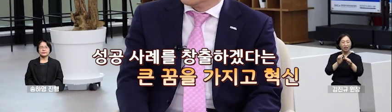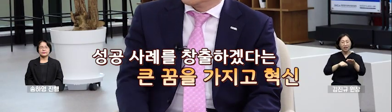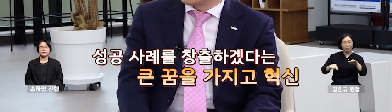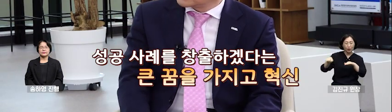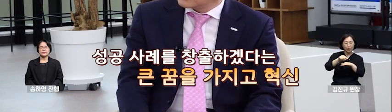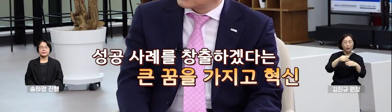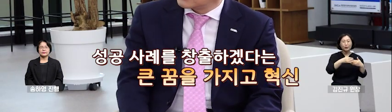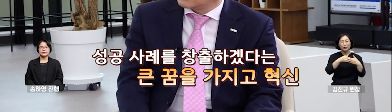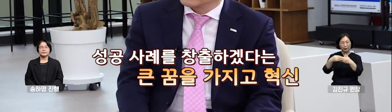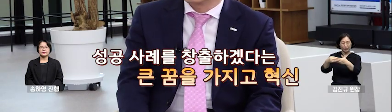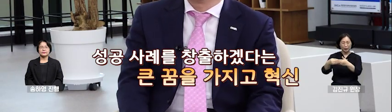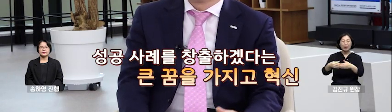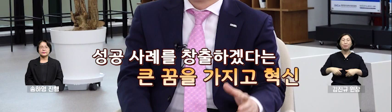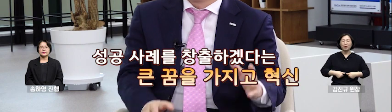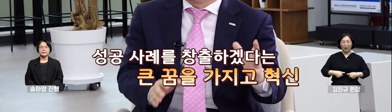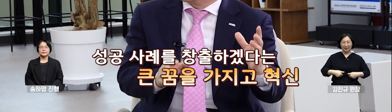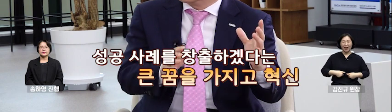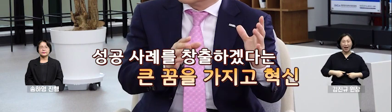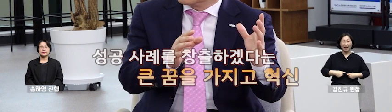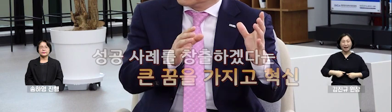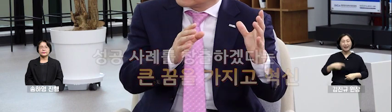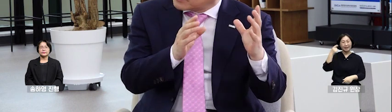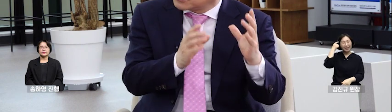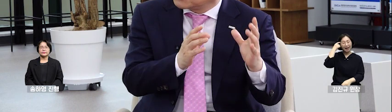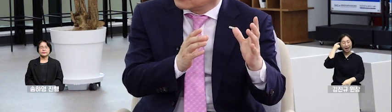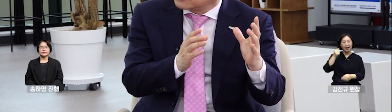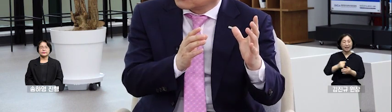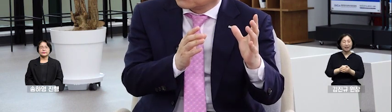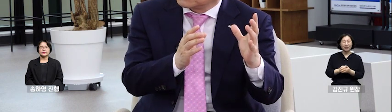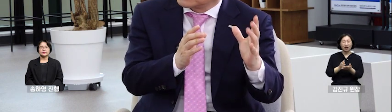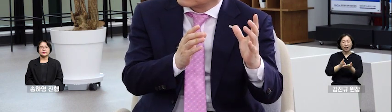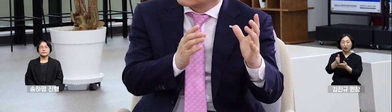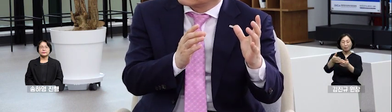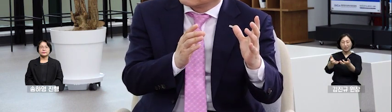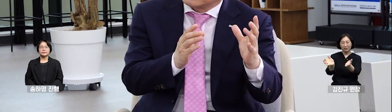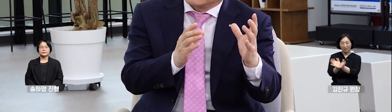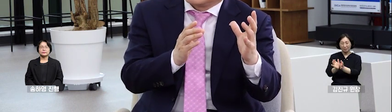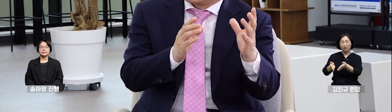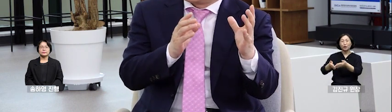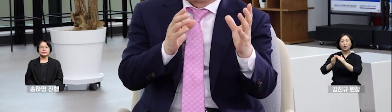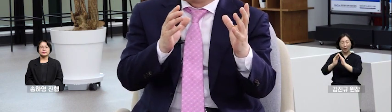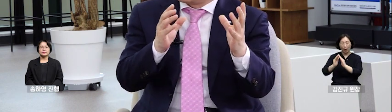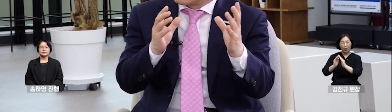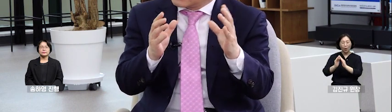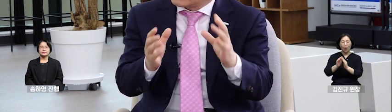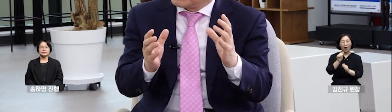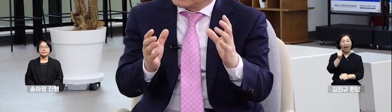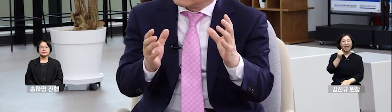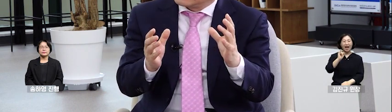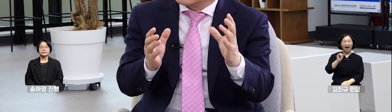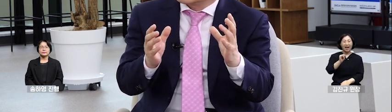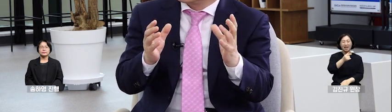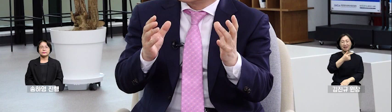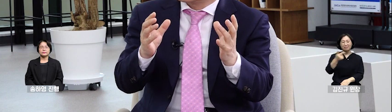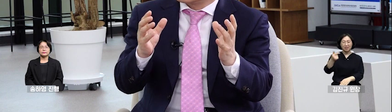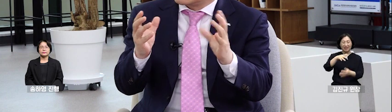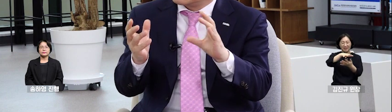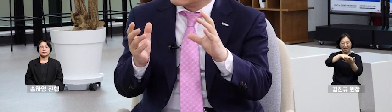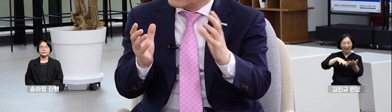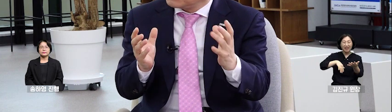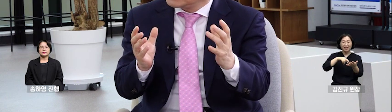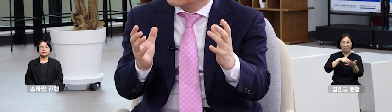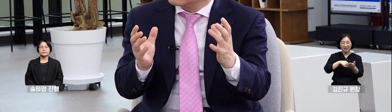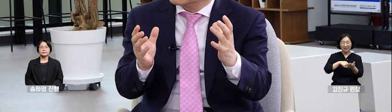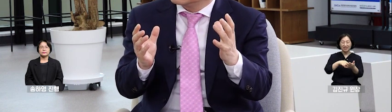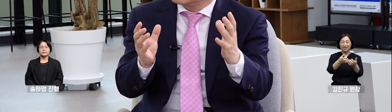뭐 추진해야 한다 그래서 어 뭐 채팅을 구성을 한다든지 ai 빅데이터 팀이 라든지 스마트시티